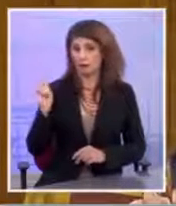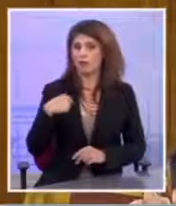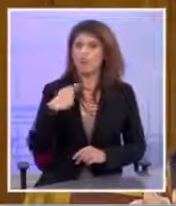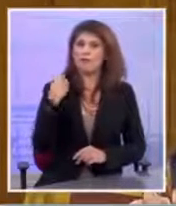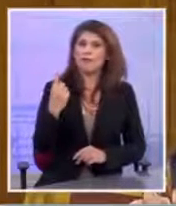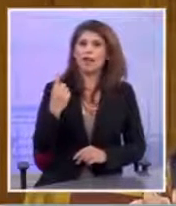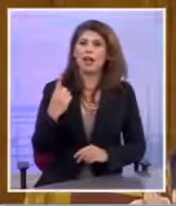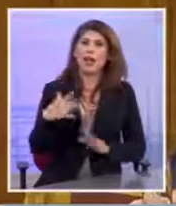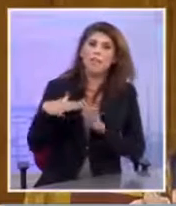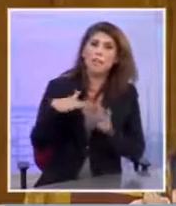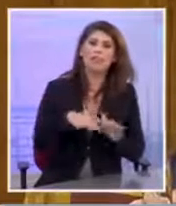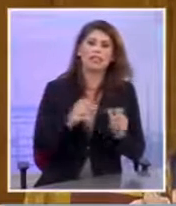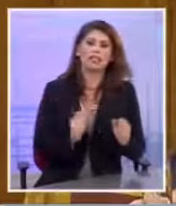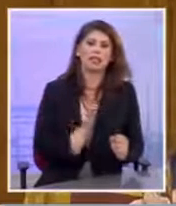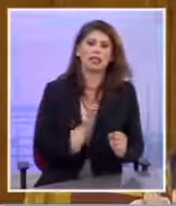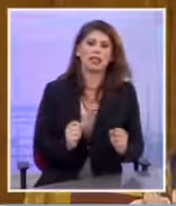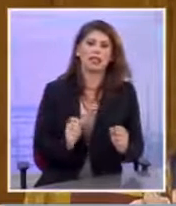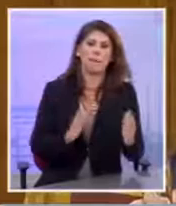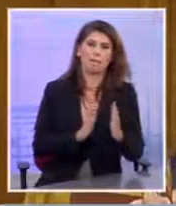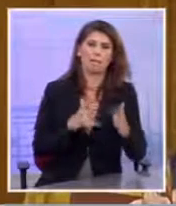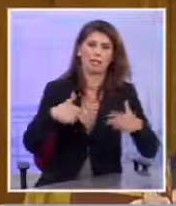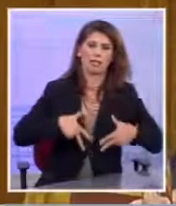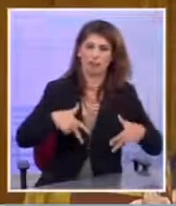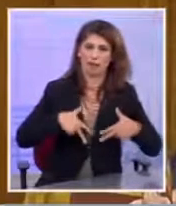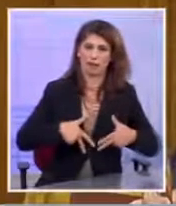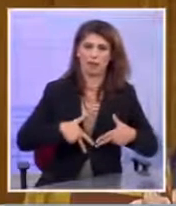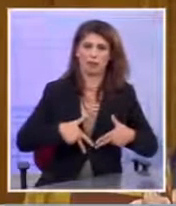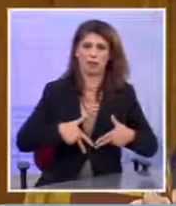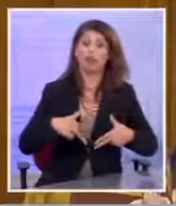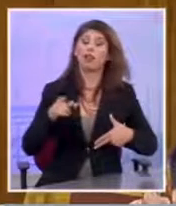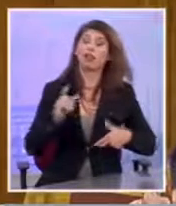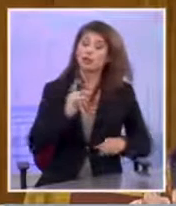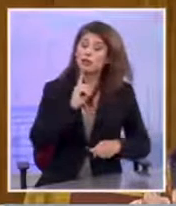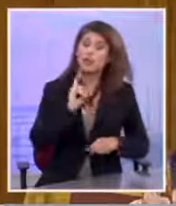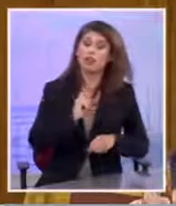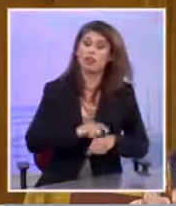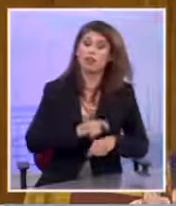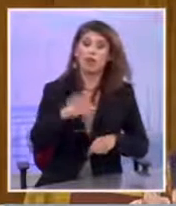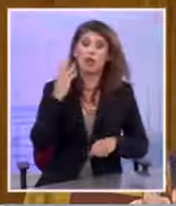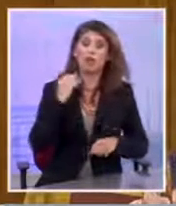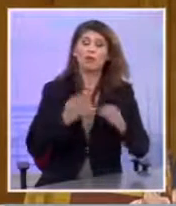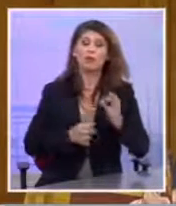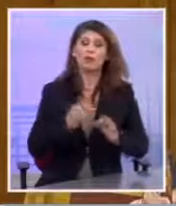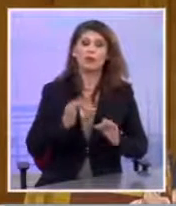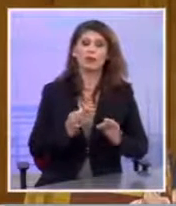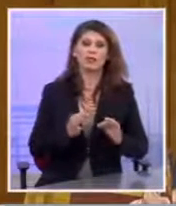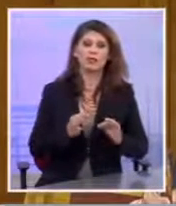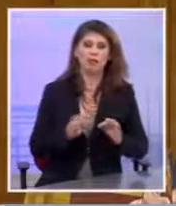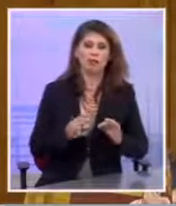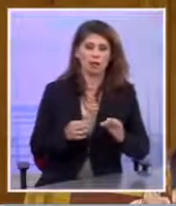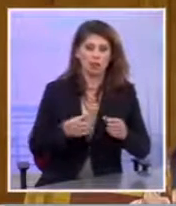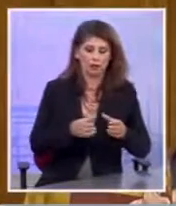εντελώς επιθετική στάση απέναντι στην κυβέρνηση και την ίδια στιγμή ακούμε συζητήσεις περί οικουμενικών